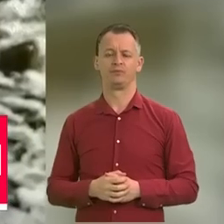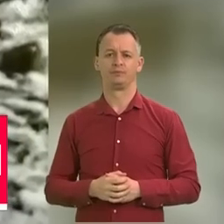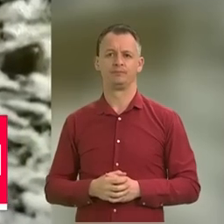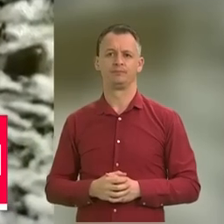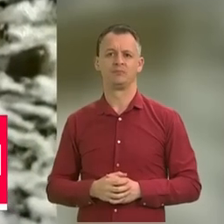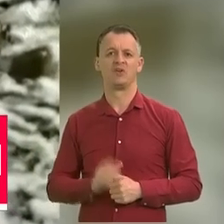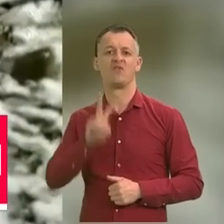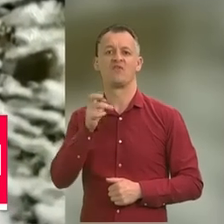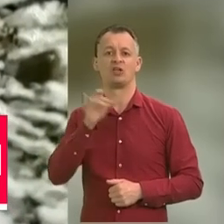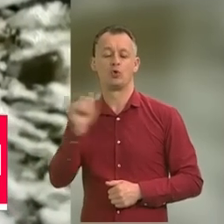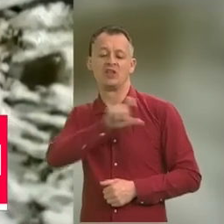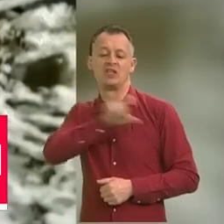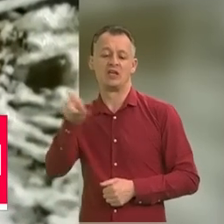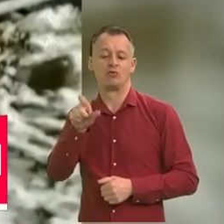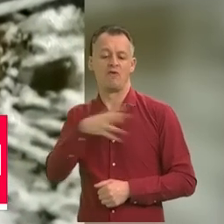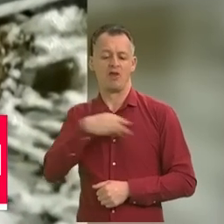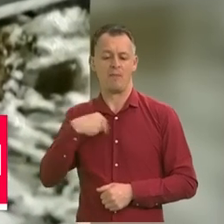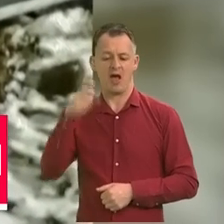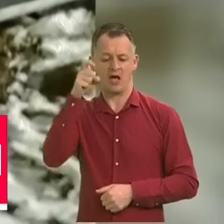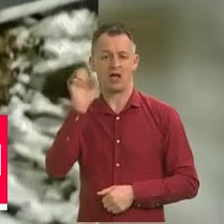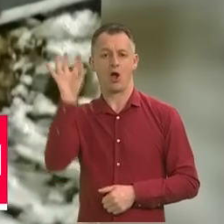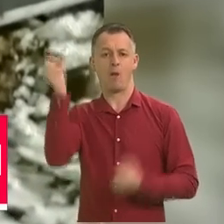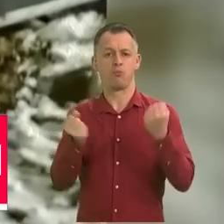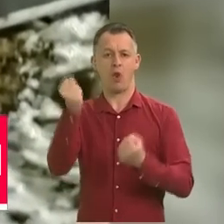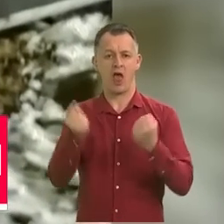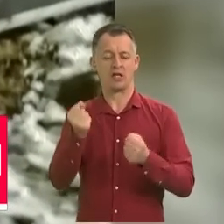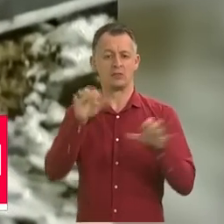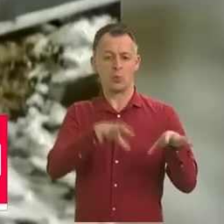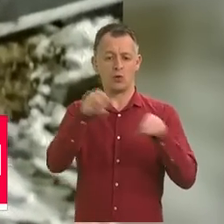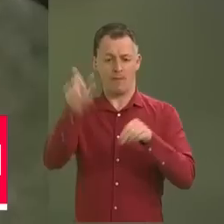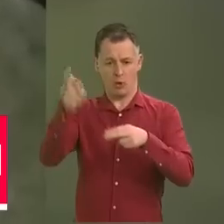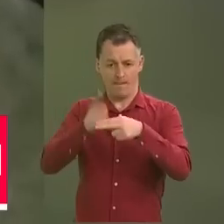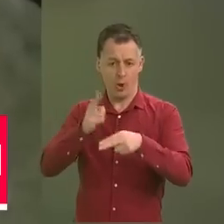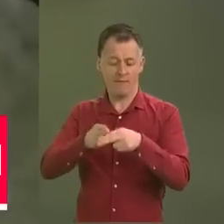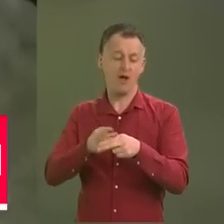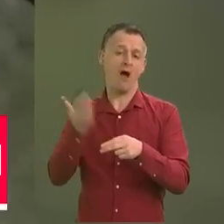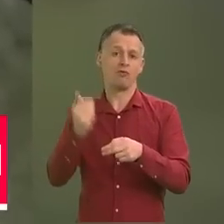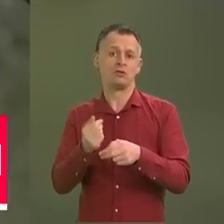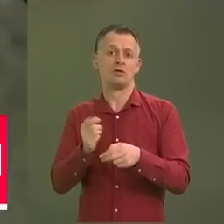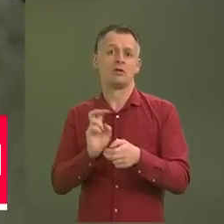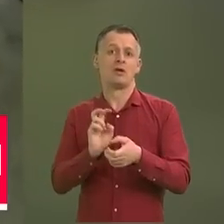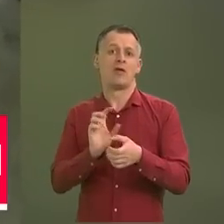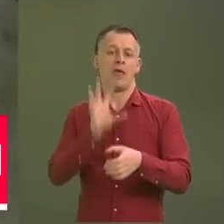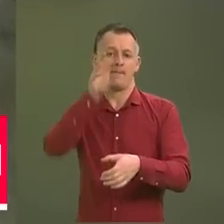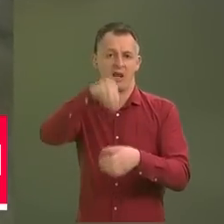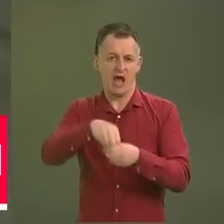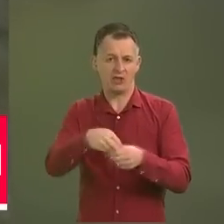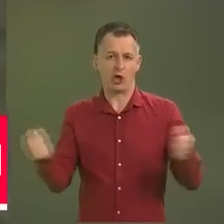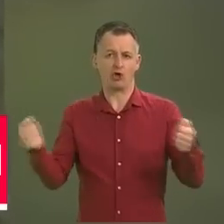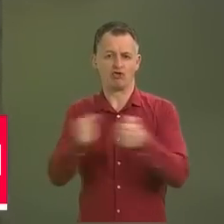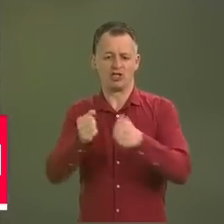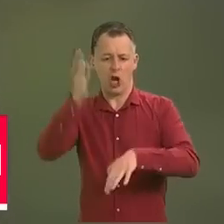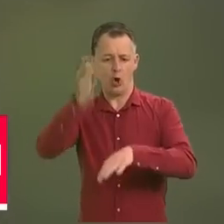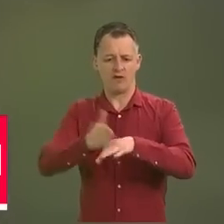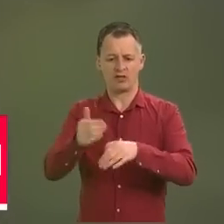În Vaslui, din cauza vremii rele, o ambulanță care transporta un pacient a fost implicată într-un accident. Salvarea derapat și s-a izbit de gardul unei case.